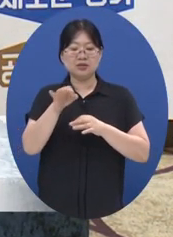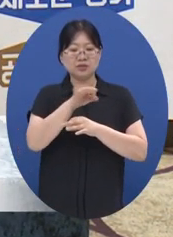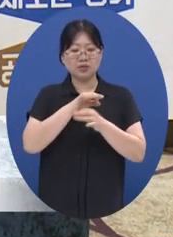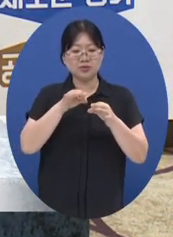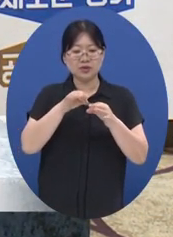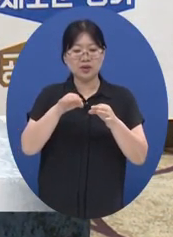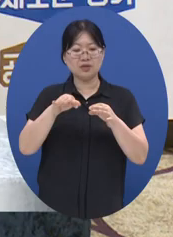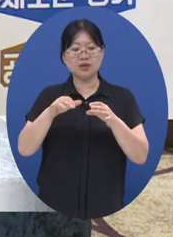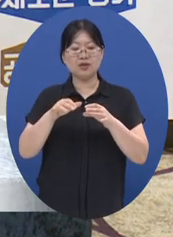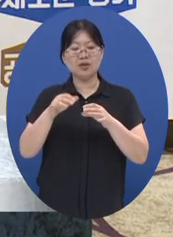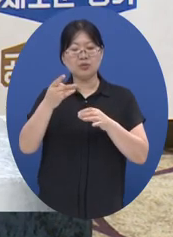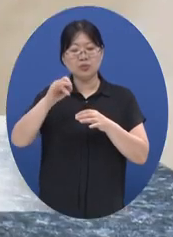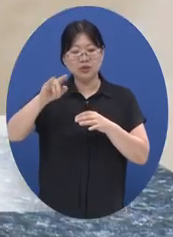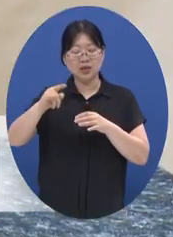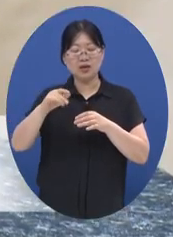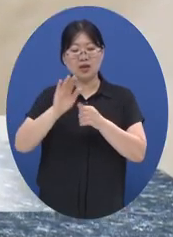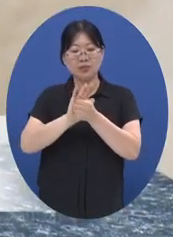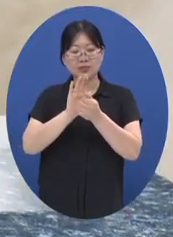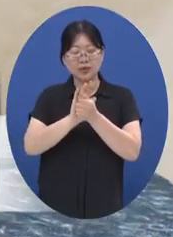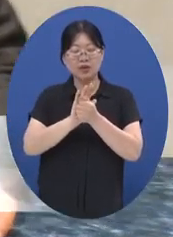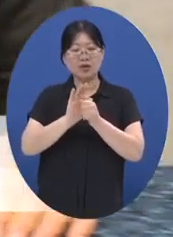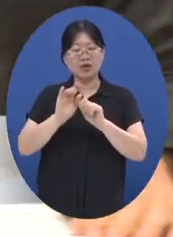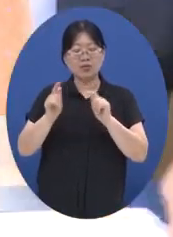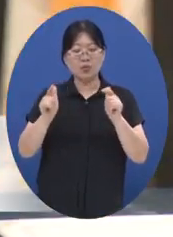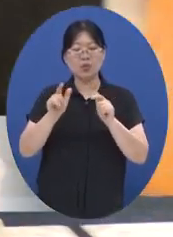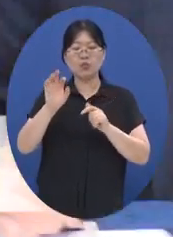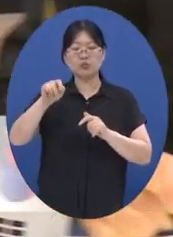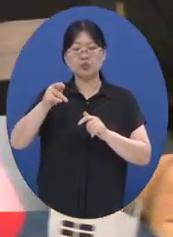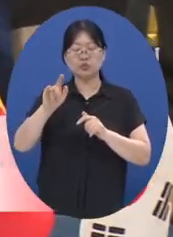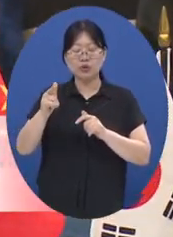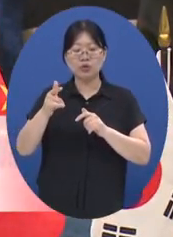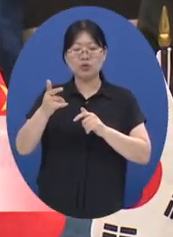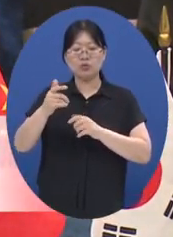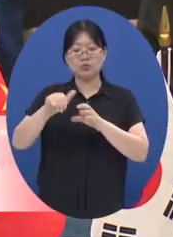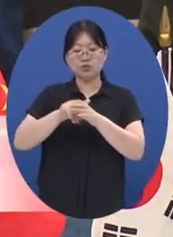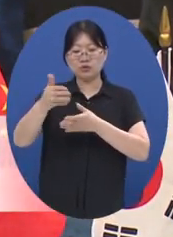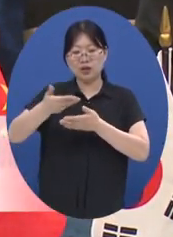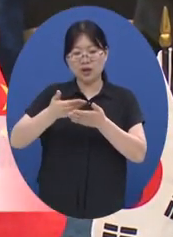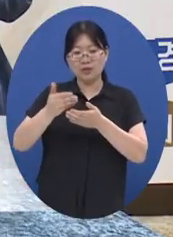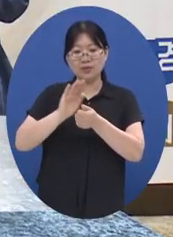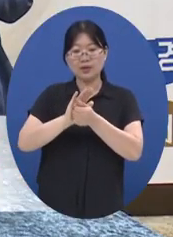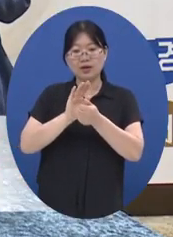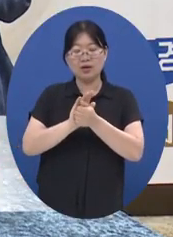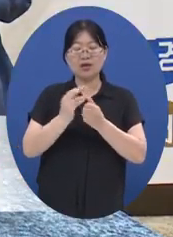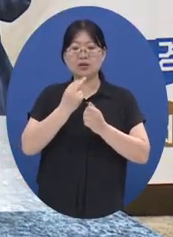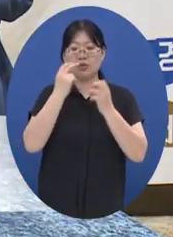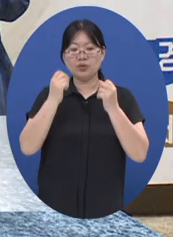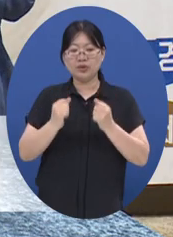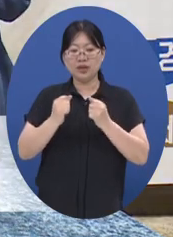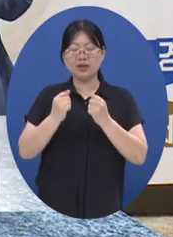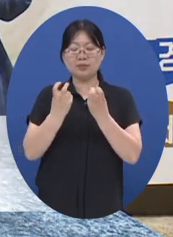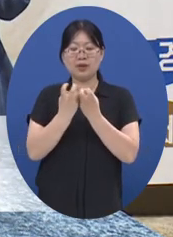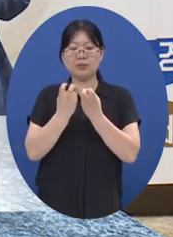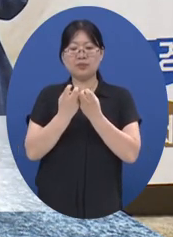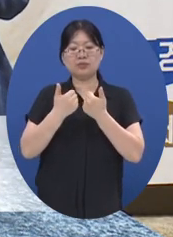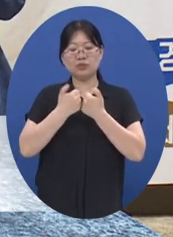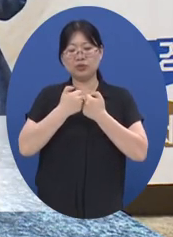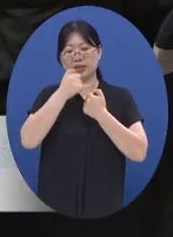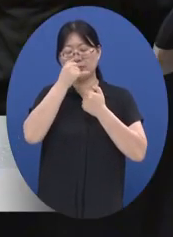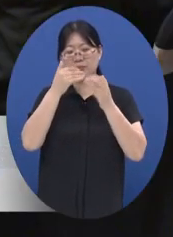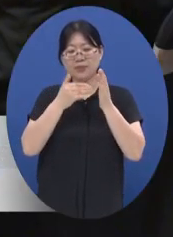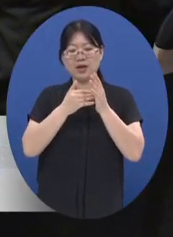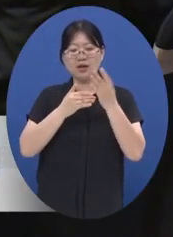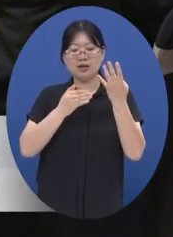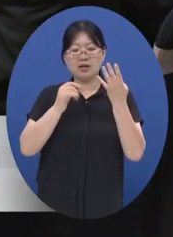협력 황 유적지의 공동 캡의 보전 무형문화재 교류 협력 등 양 지역간 상생협력 방안을 논의했습니다